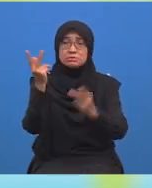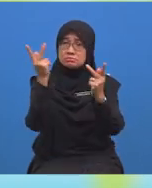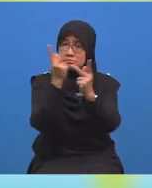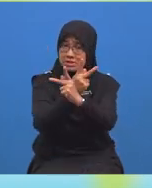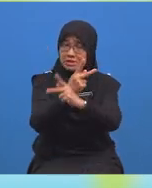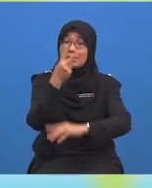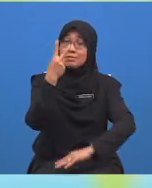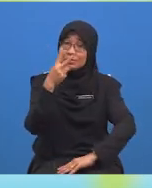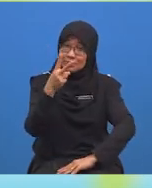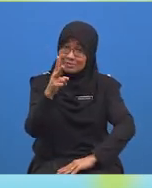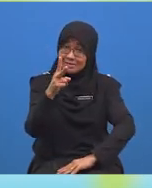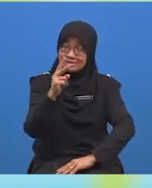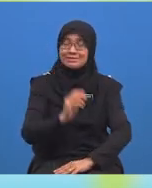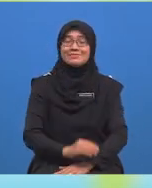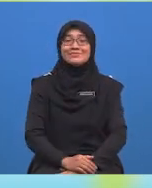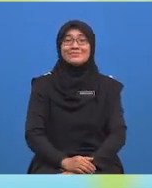darab 12.